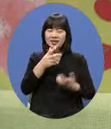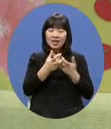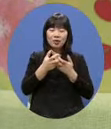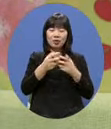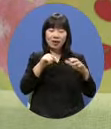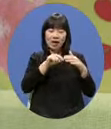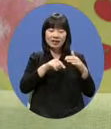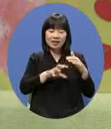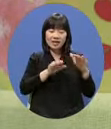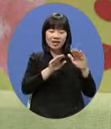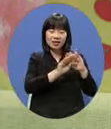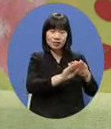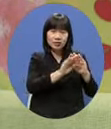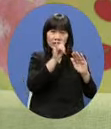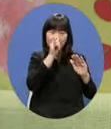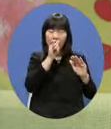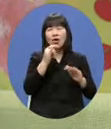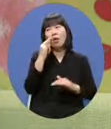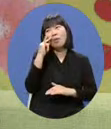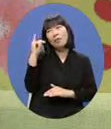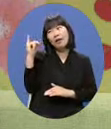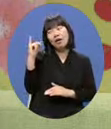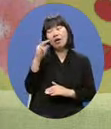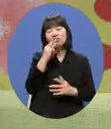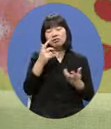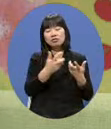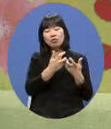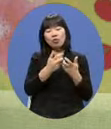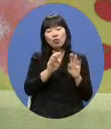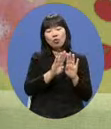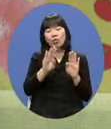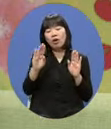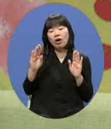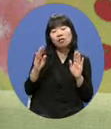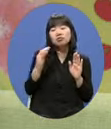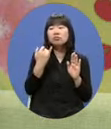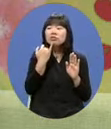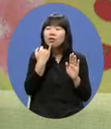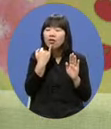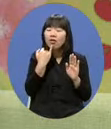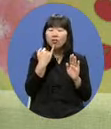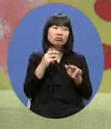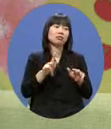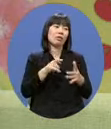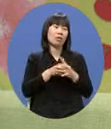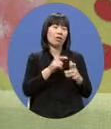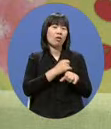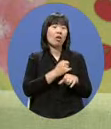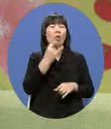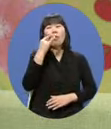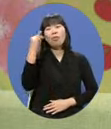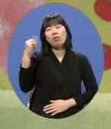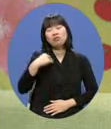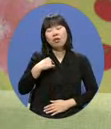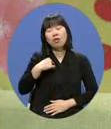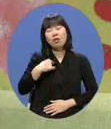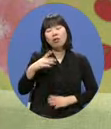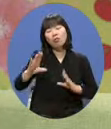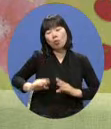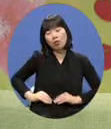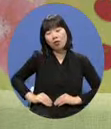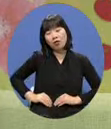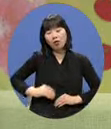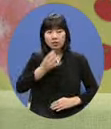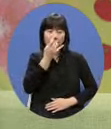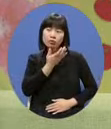그러면 엄마 냉장고문 한번 열어봐도 돼요 이제는 알겠어요 눈치를 체했어요 엄마 나 갑자기 배가 고파요 그럼 밥 줄까